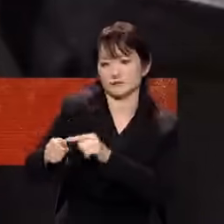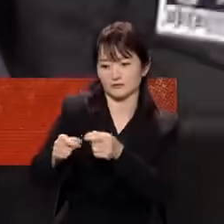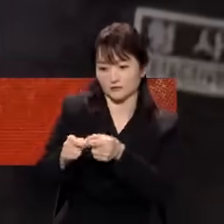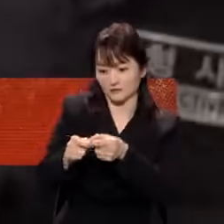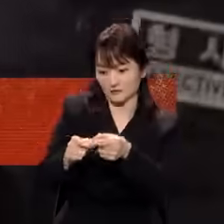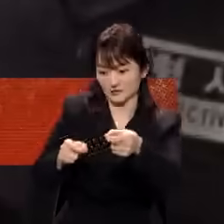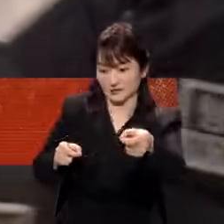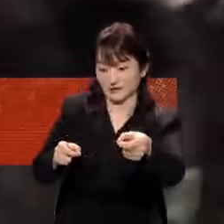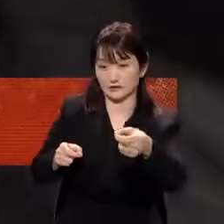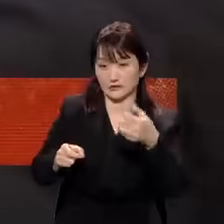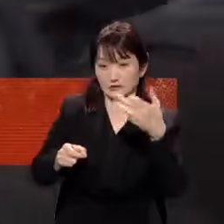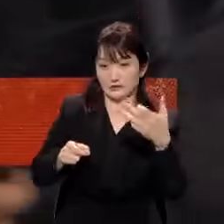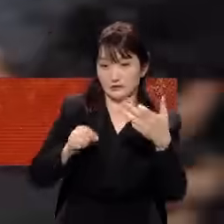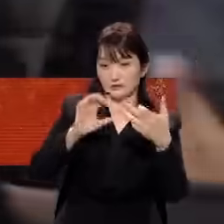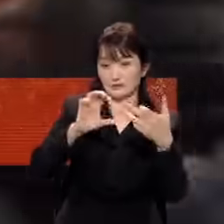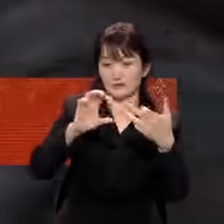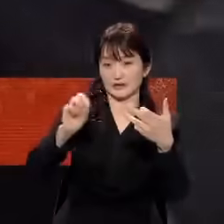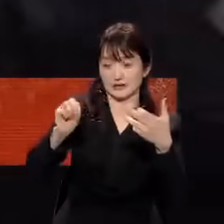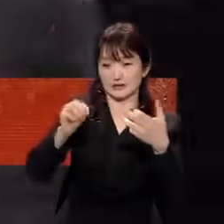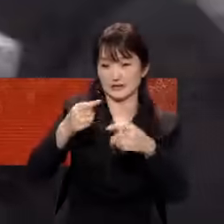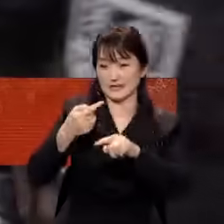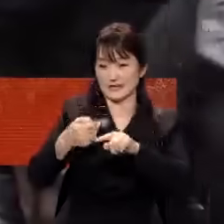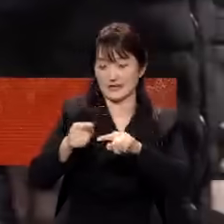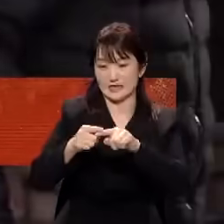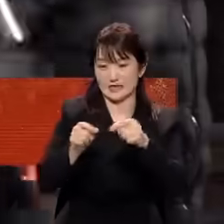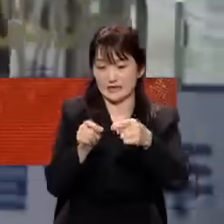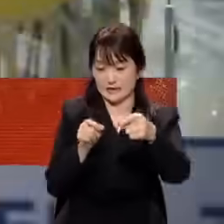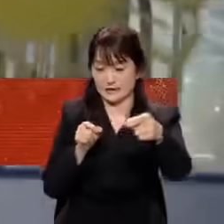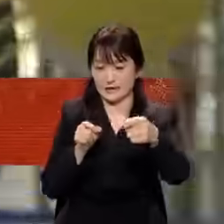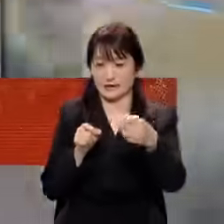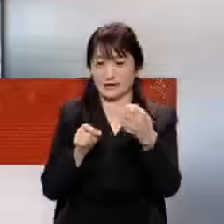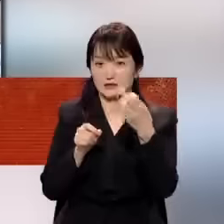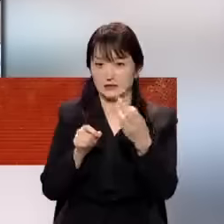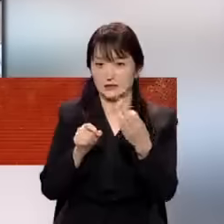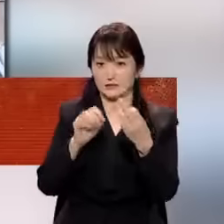한 18cm, 날 길이가 한 13cm 정도 된다라고 하는데